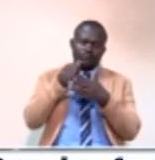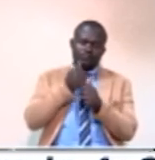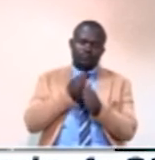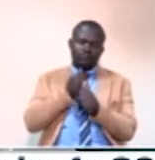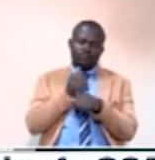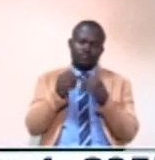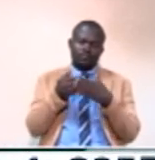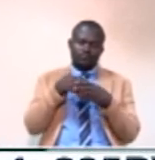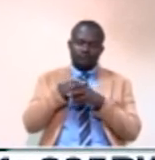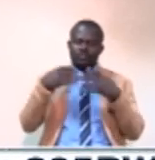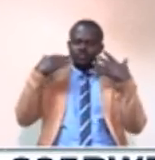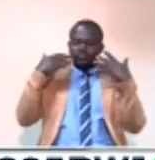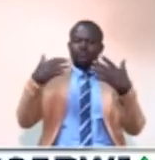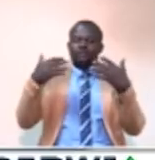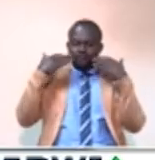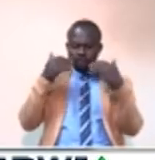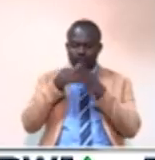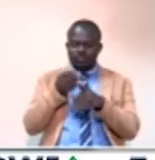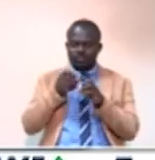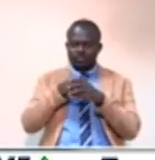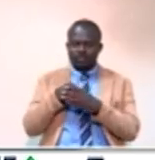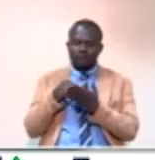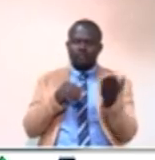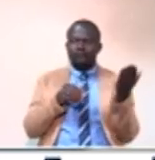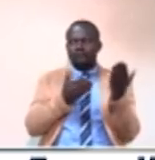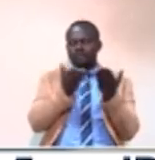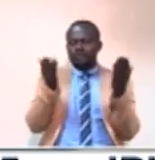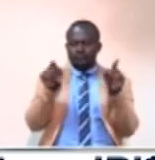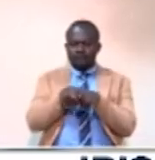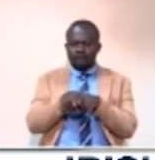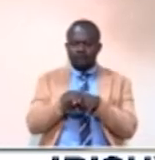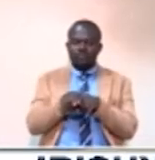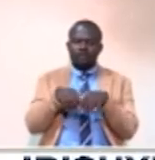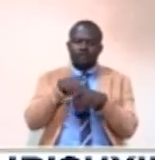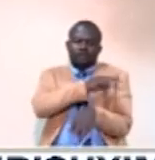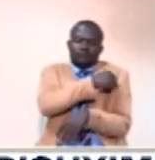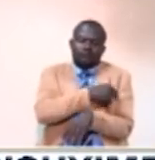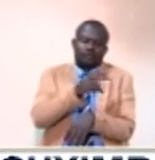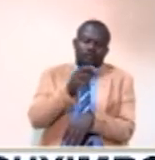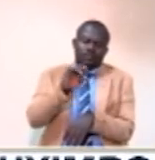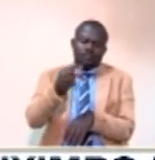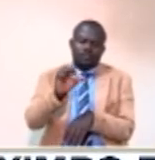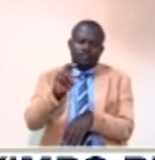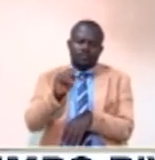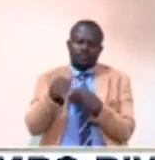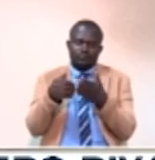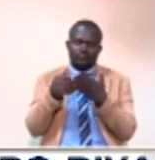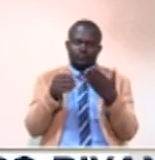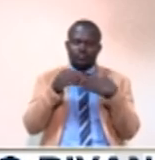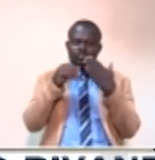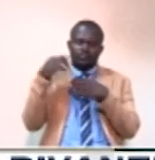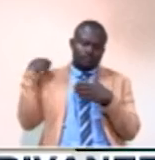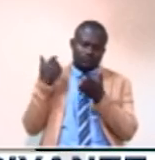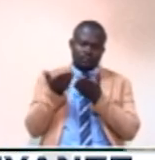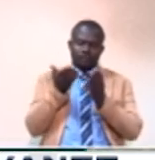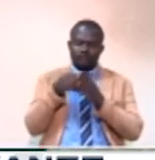gitanda hakaba hari n'umwuka wa oxygene uturuka mu matiyo ari mu rukuta nk'uko bimeze mu bitaro bya Nyarugenge. Umuyobozi ushinzwe serivisi z'ubuvuzi